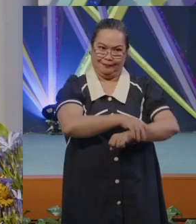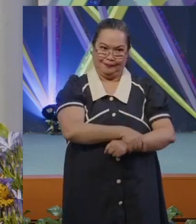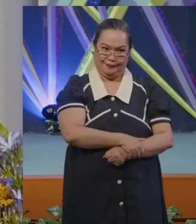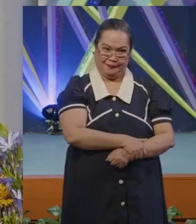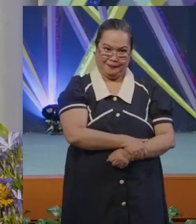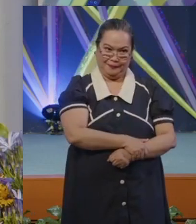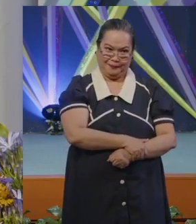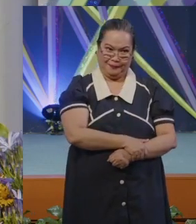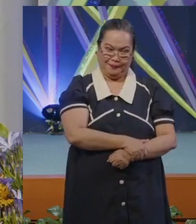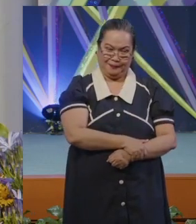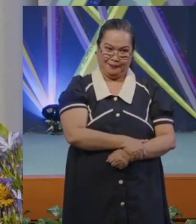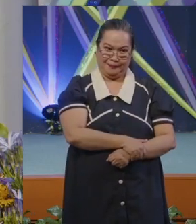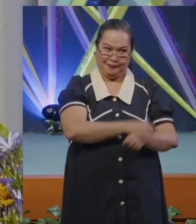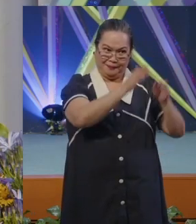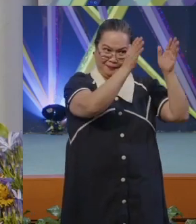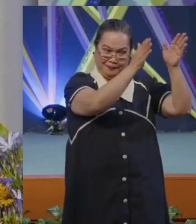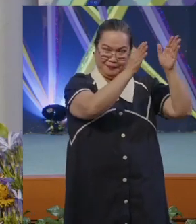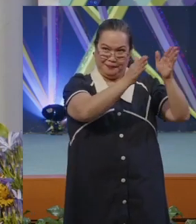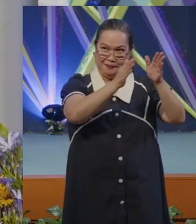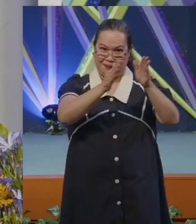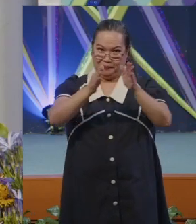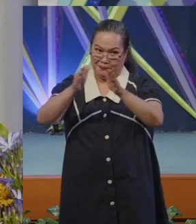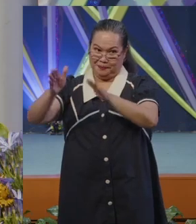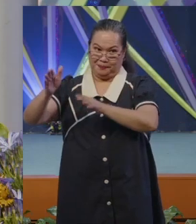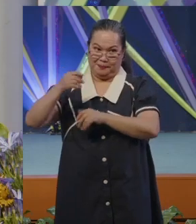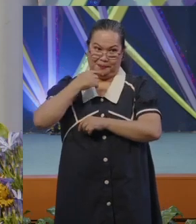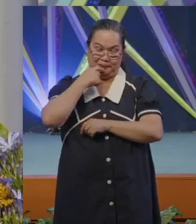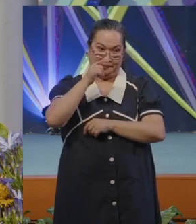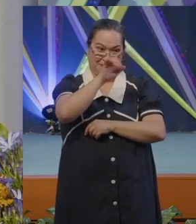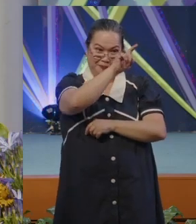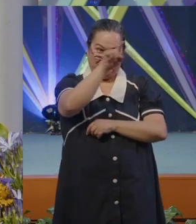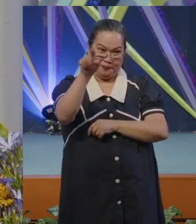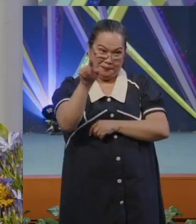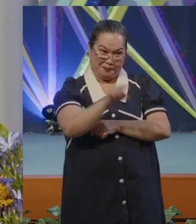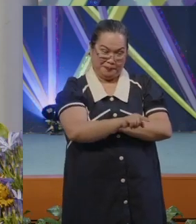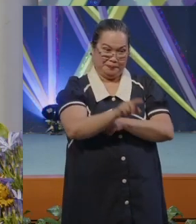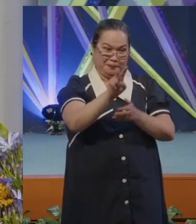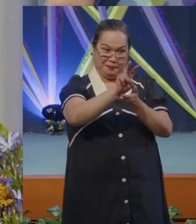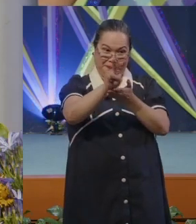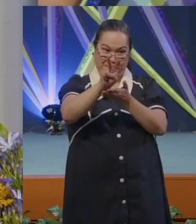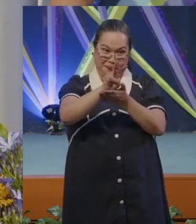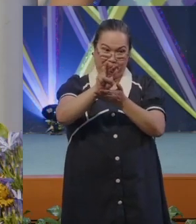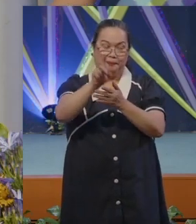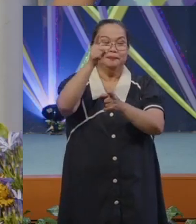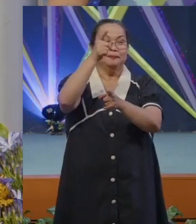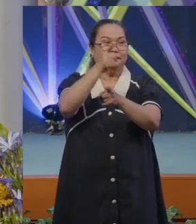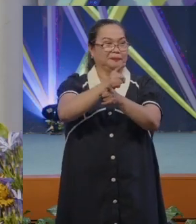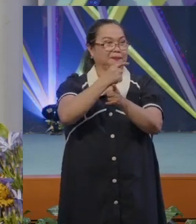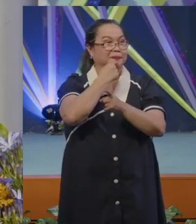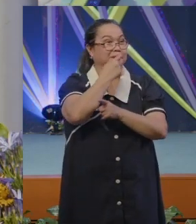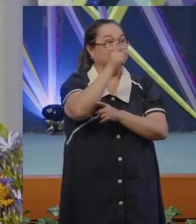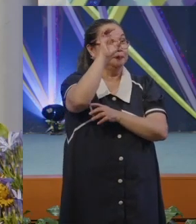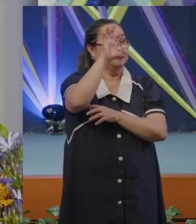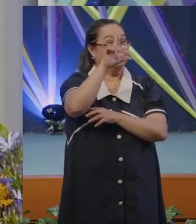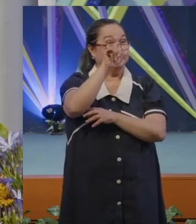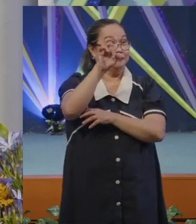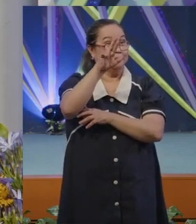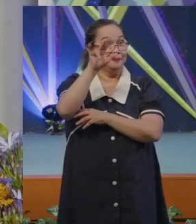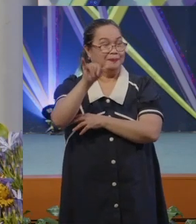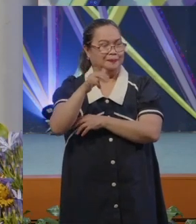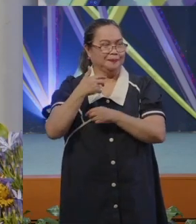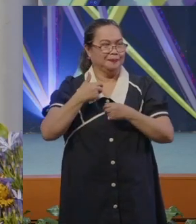dito eh. No? Pinakita nga ni Pastor kanina umaga, inanalyze pa niya yung structure ng verse. Tama po yung sinabi ni Pastor. Meron